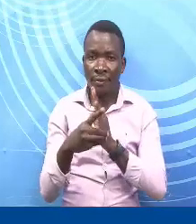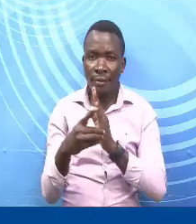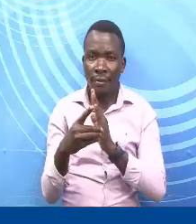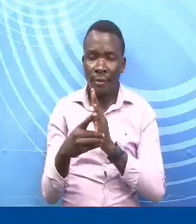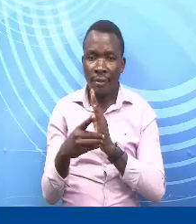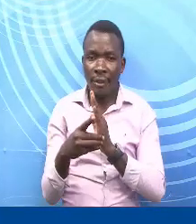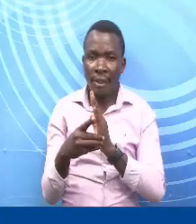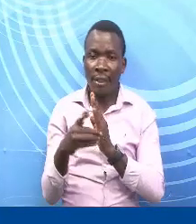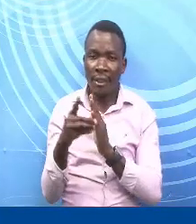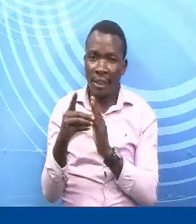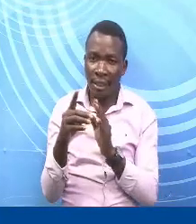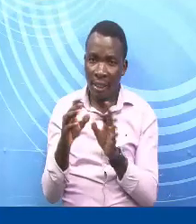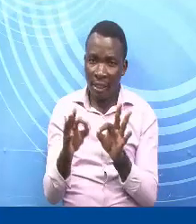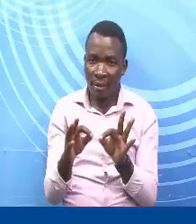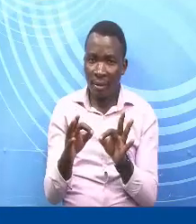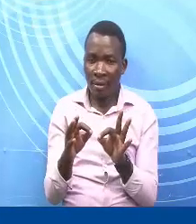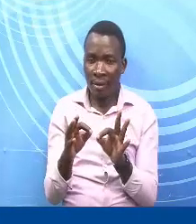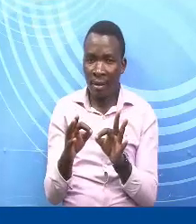icyo rero